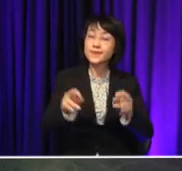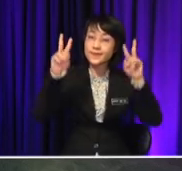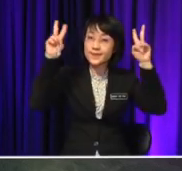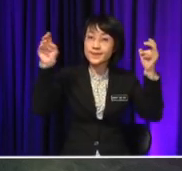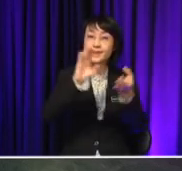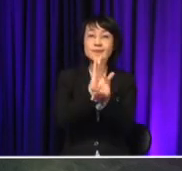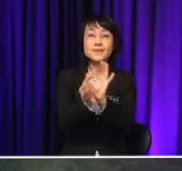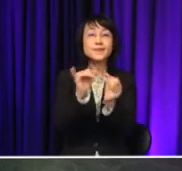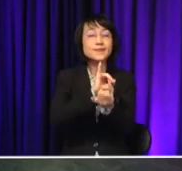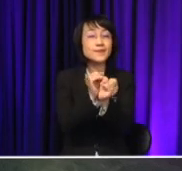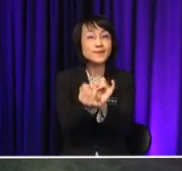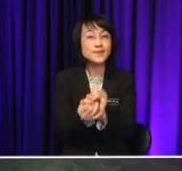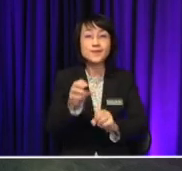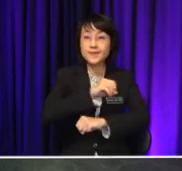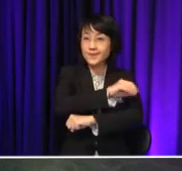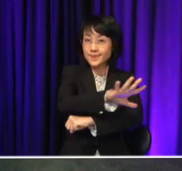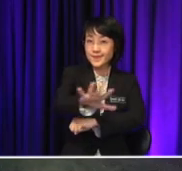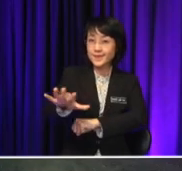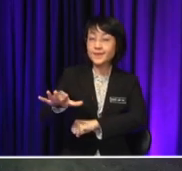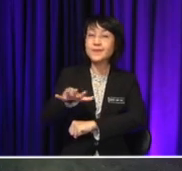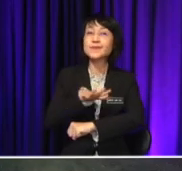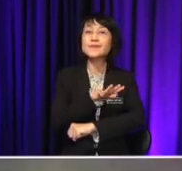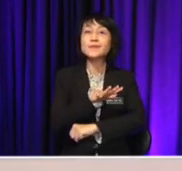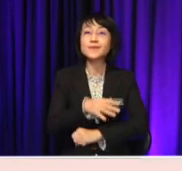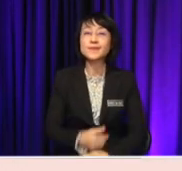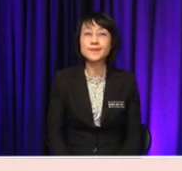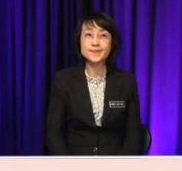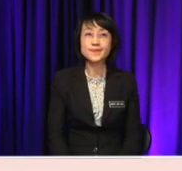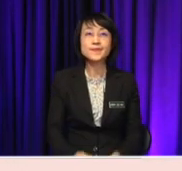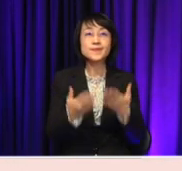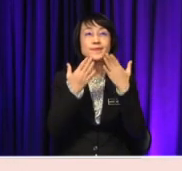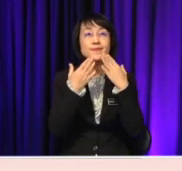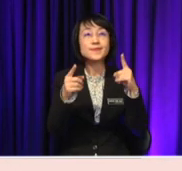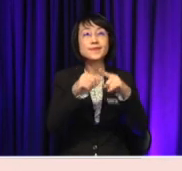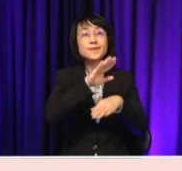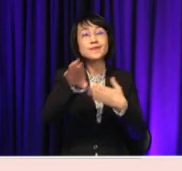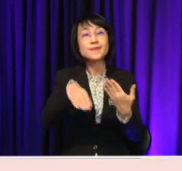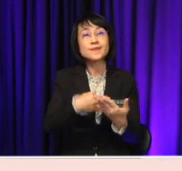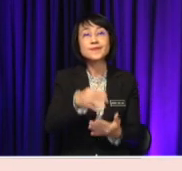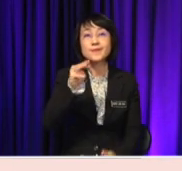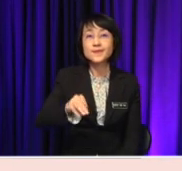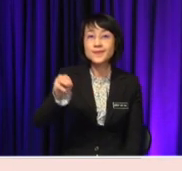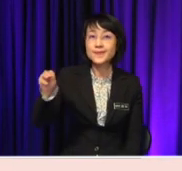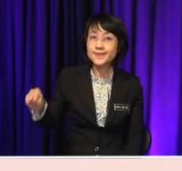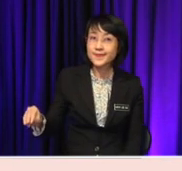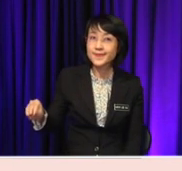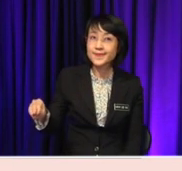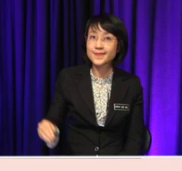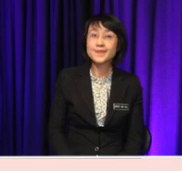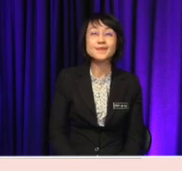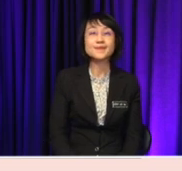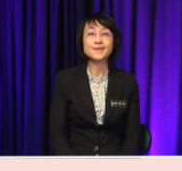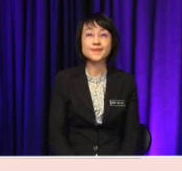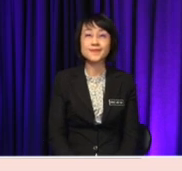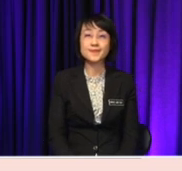serta pengaruhnya terima kasih kepada adik-adik Bang Fizi Ai na na widadari juga lihat Rendra Sudi bersama-sama kita pada hari ini Terima kasih juga